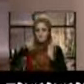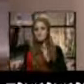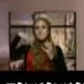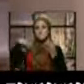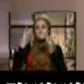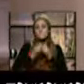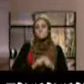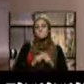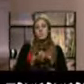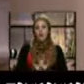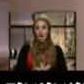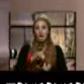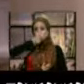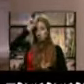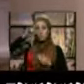عوائد، هذه عوائد.